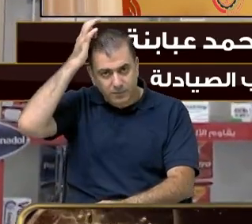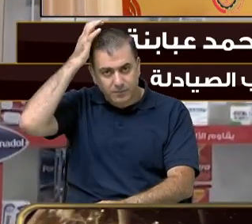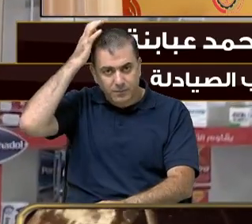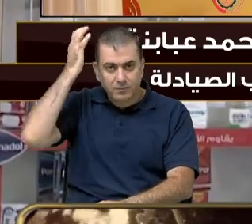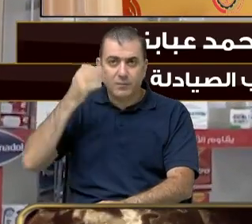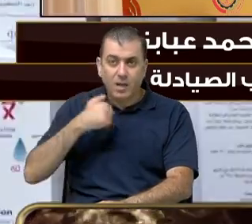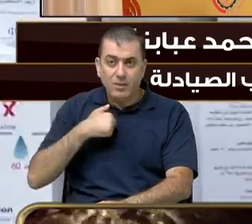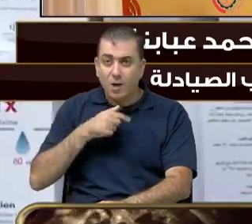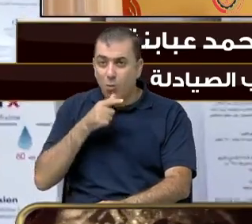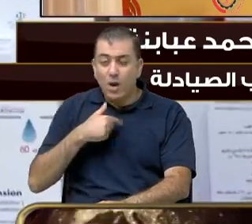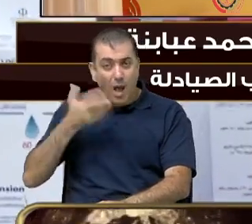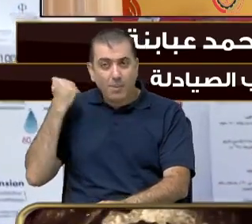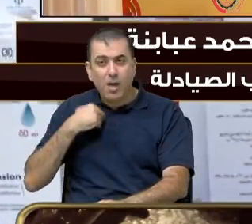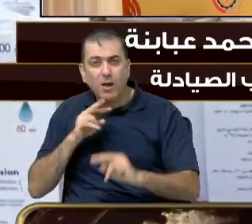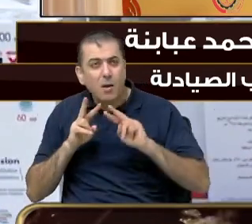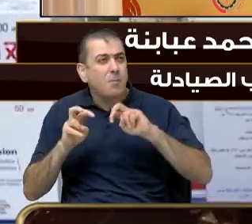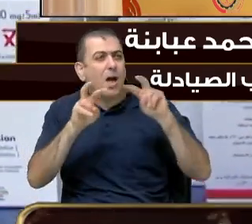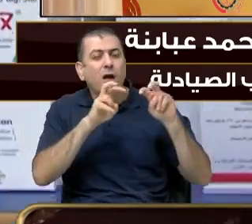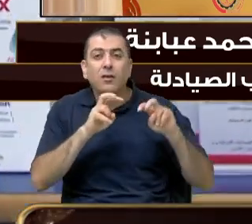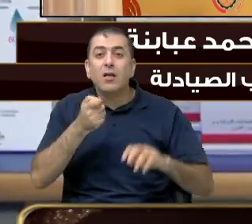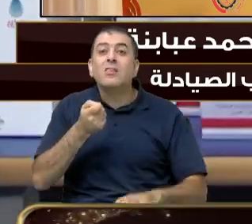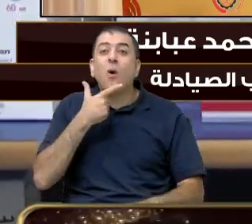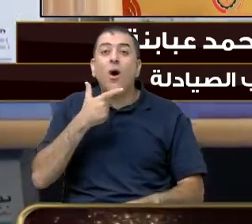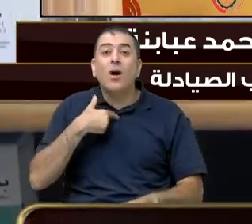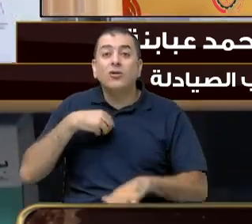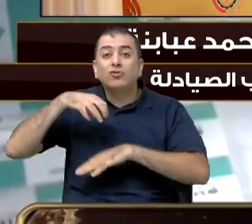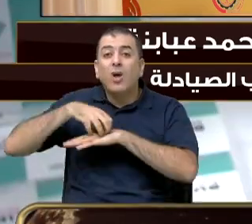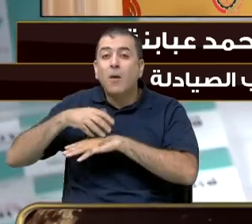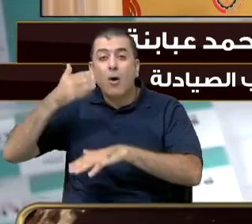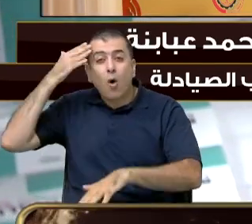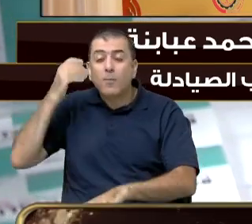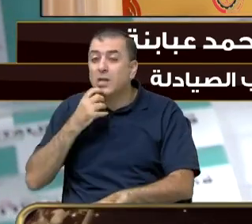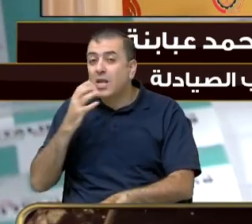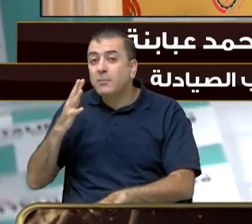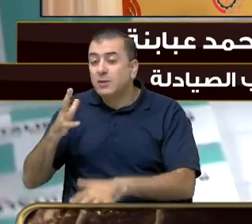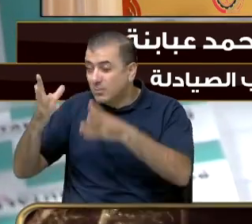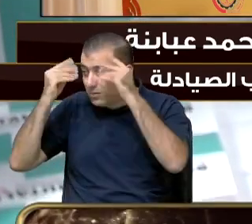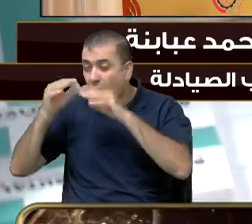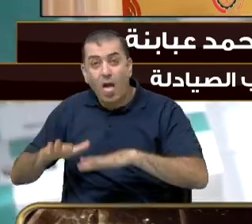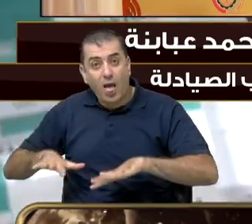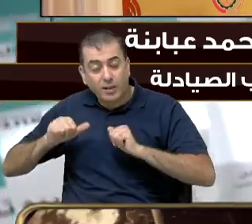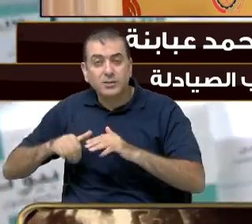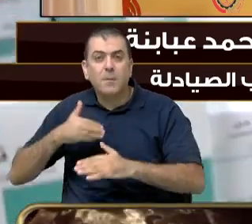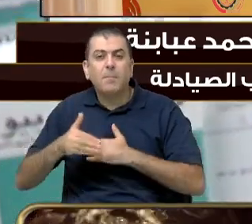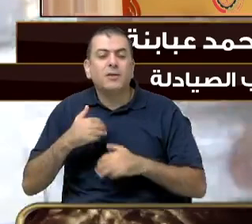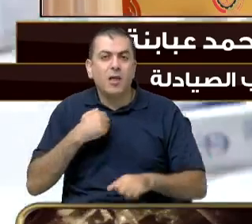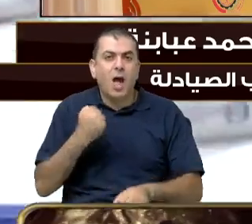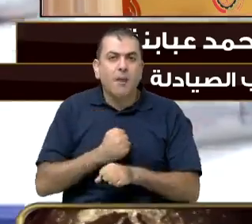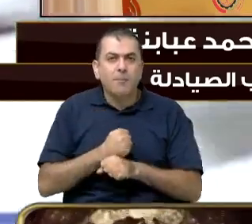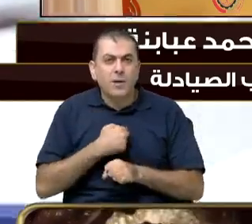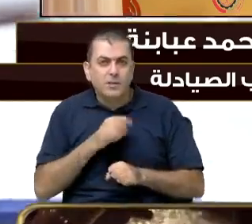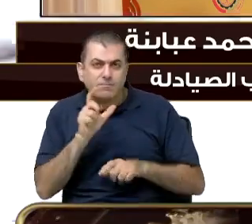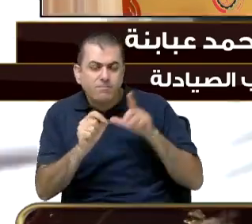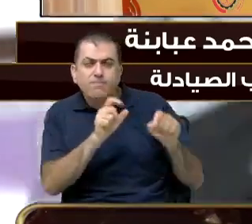لانه درس الوضع ودرس المهنه وعرف ان هذه المهنه هي مهنه انسانيه، ان الصيدلي يجب ان يحافظ على صحه المواطن وان